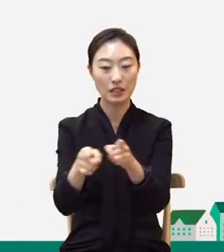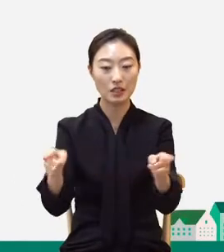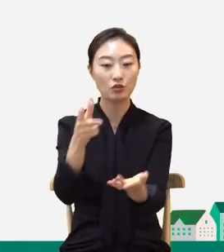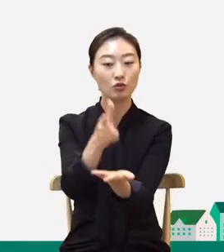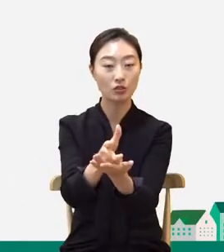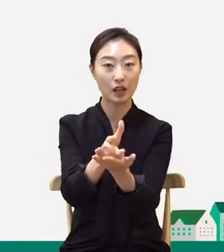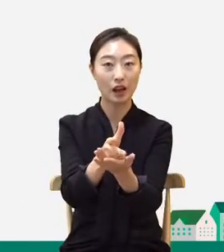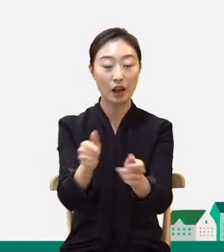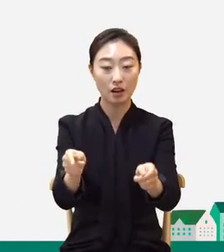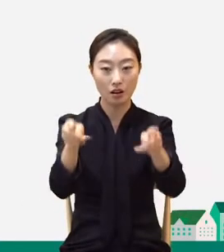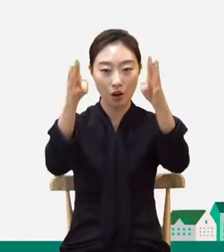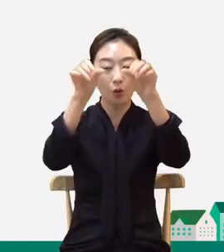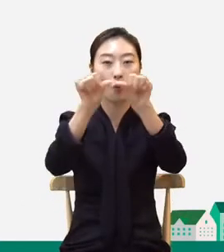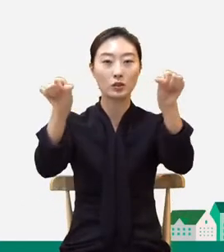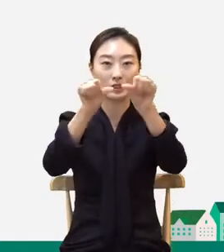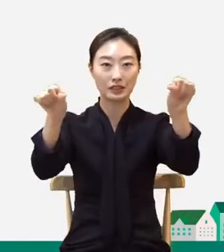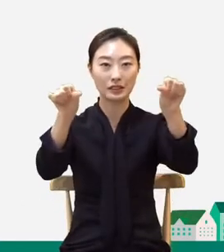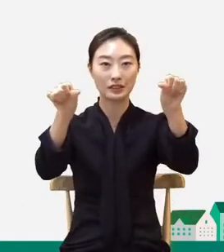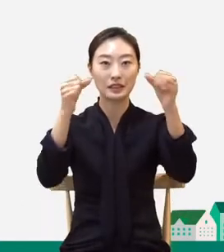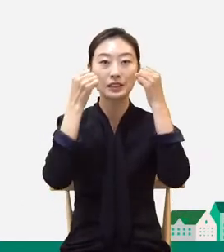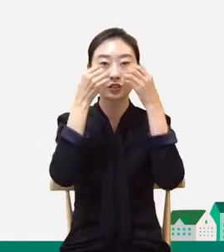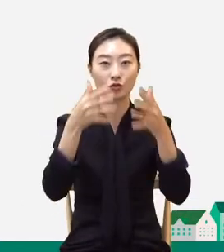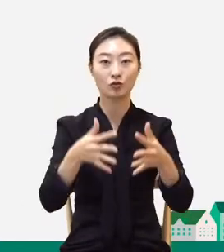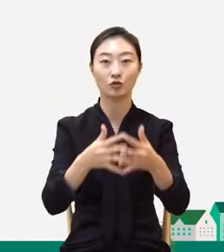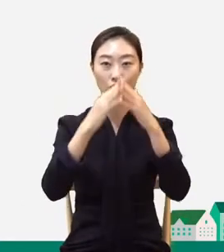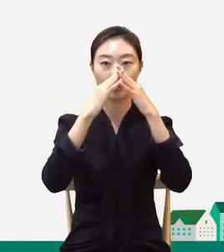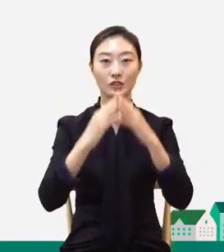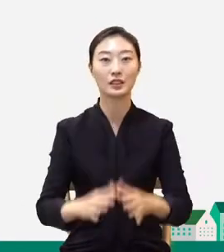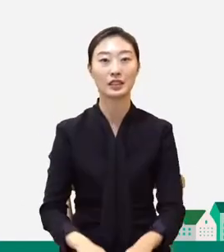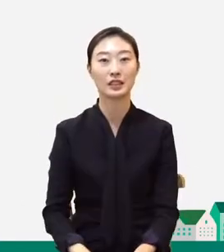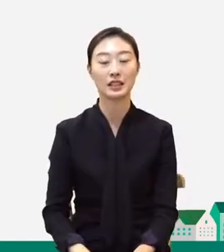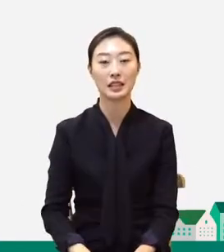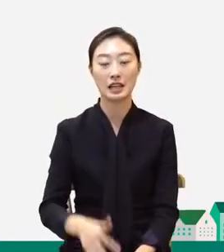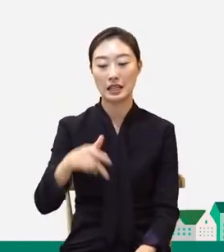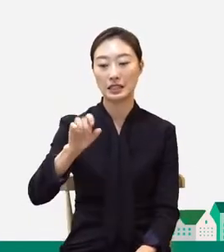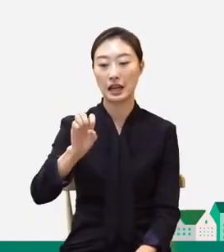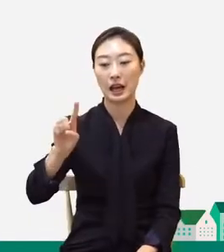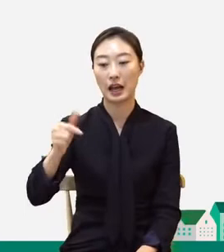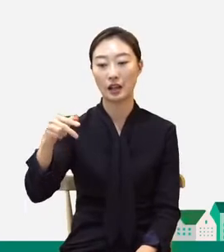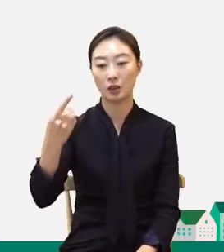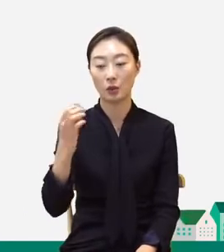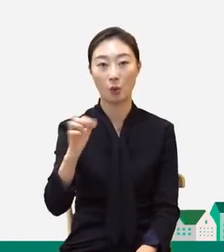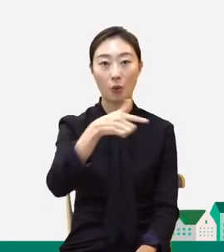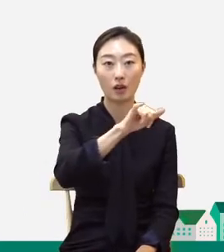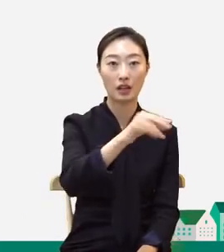5층 신축 다세대 주택이고요. 장안동과 길동의 모습입니다.